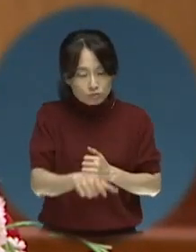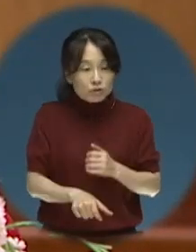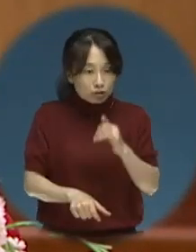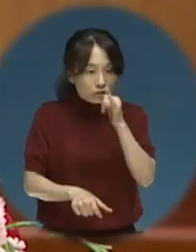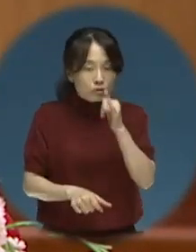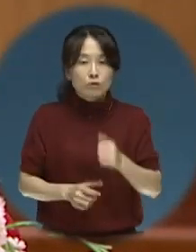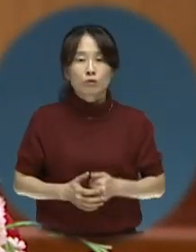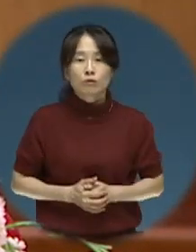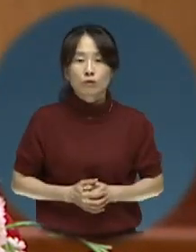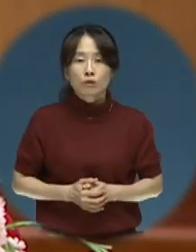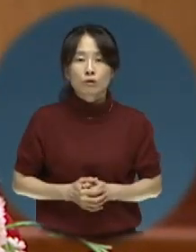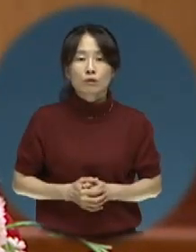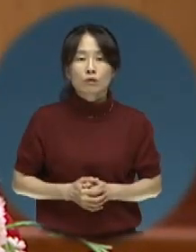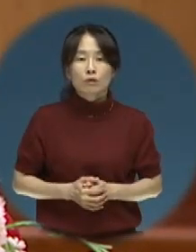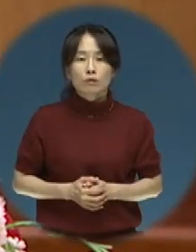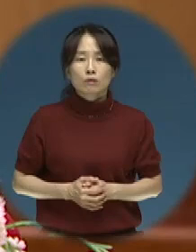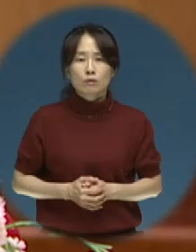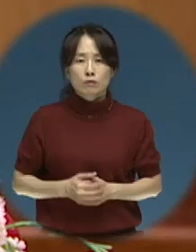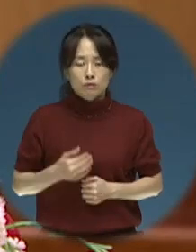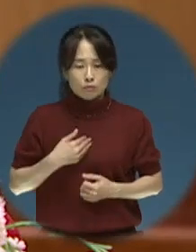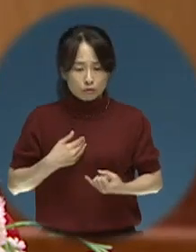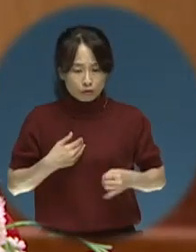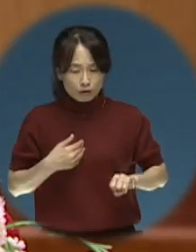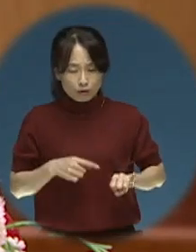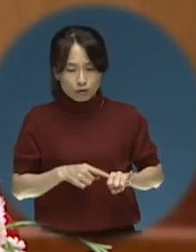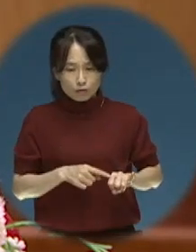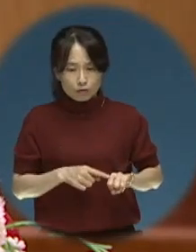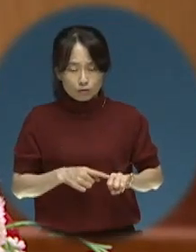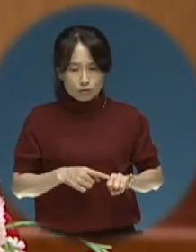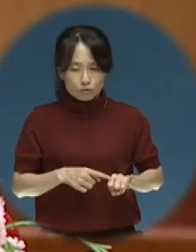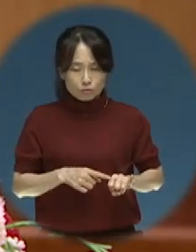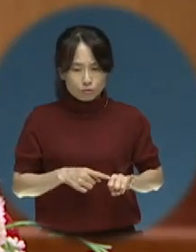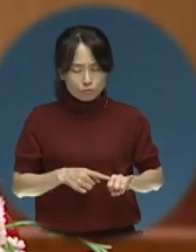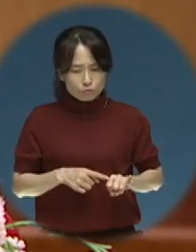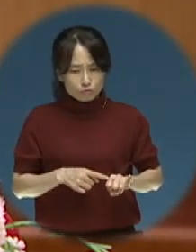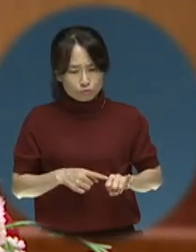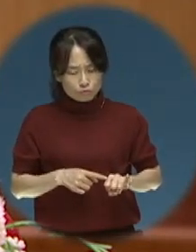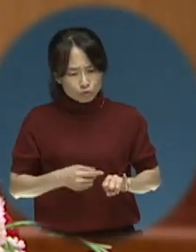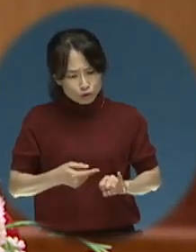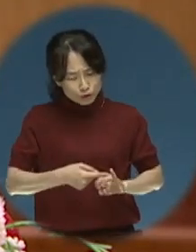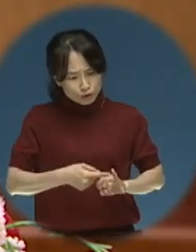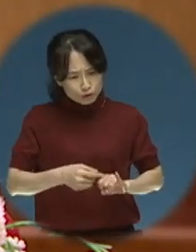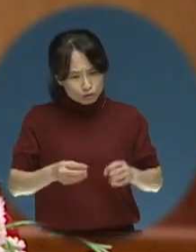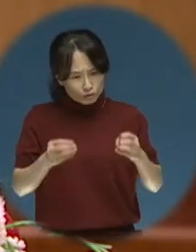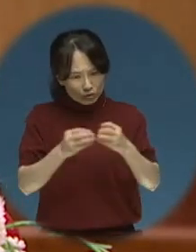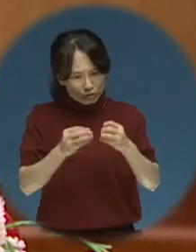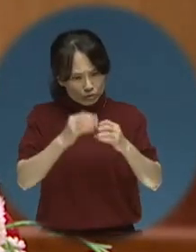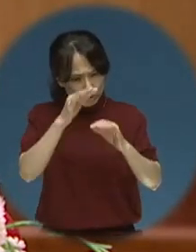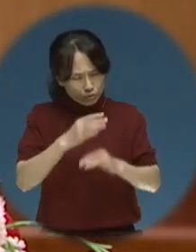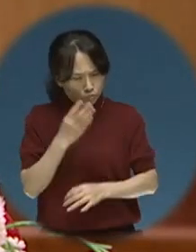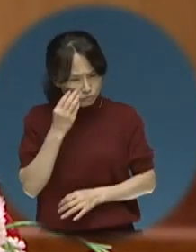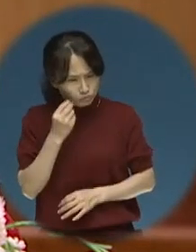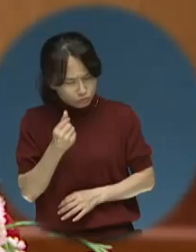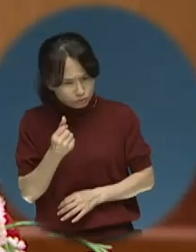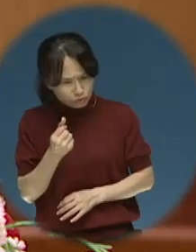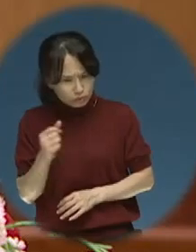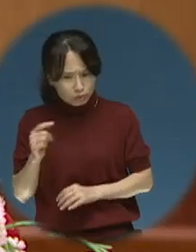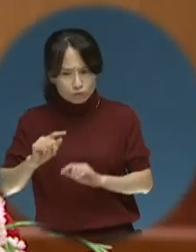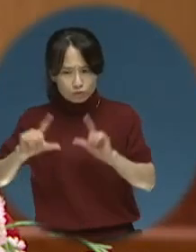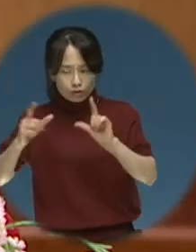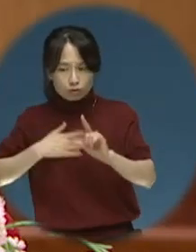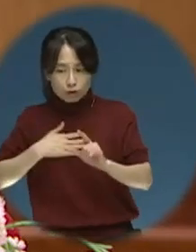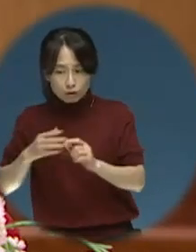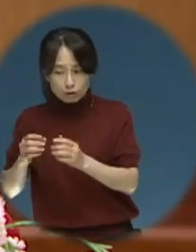거죠. 그래서 이제 우리 집에도 아이들한테 그게 많이 오고 이런데 익숙한데 뭘까? 그래서 어느 날 제가 이렇게 내